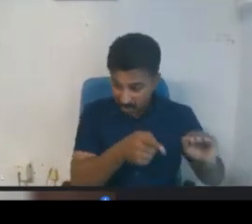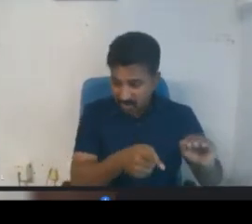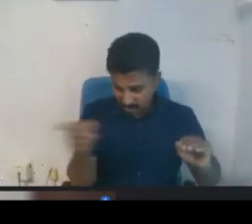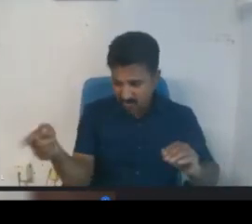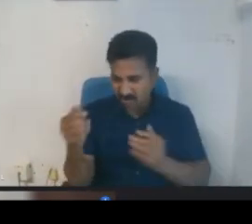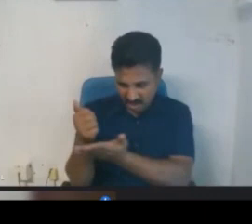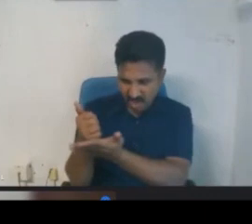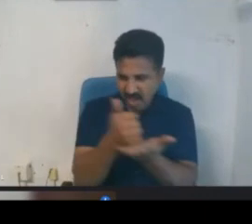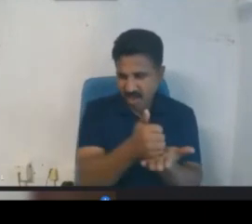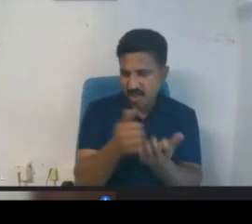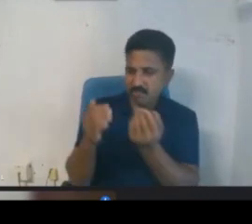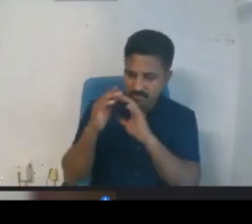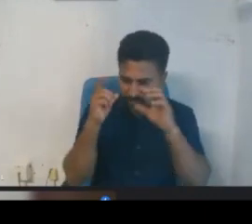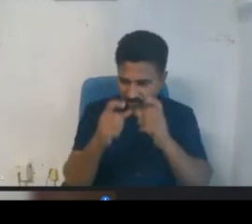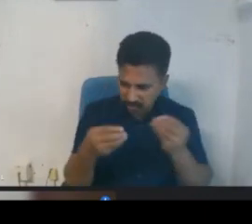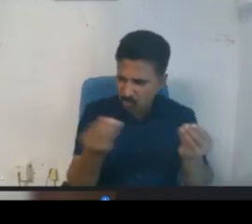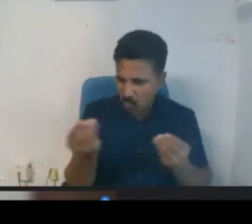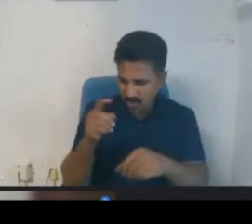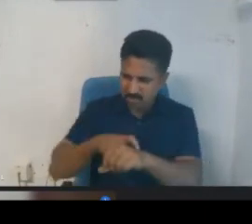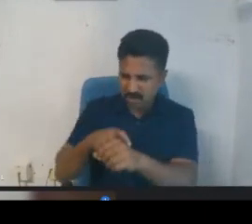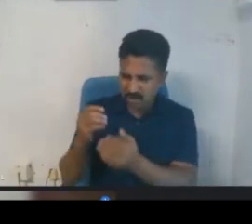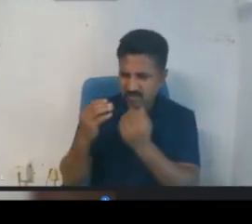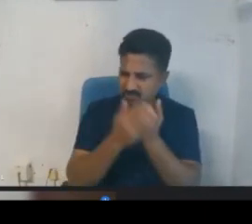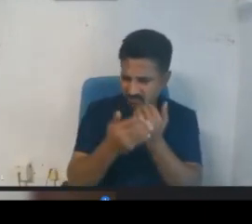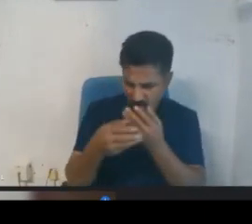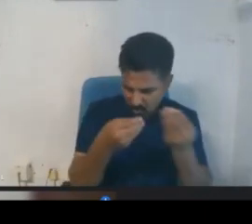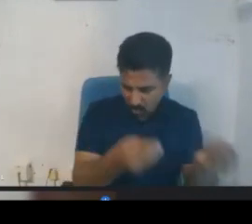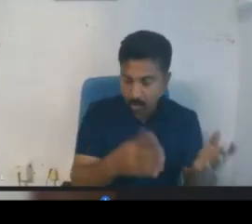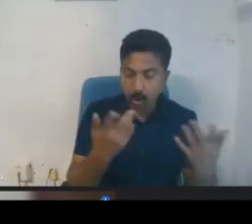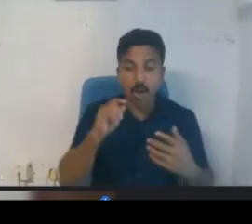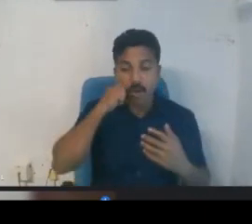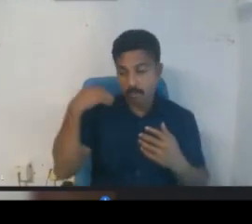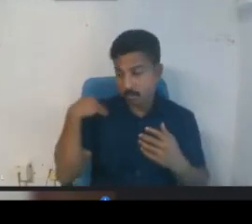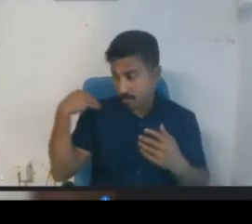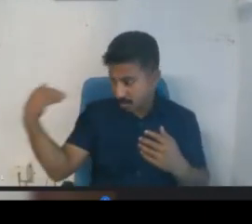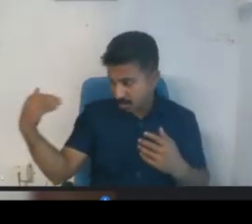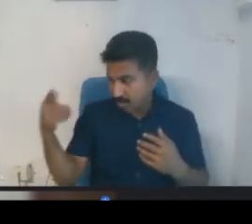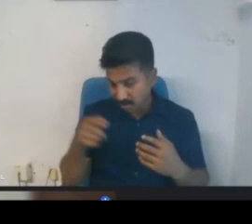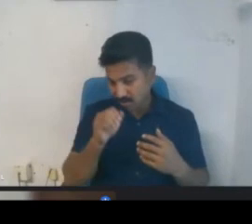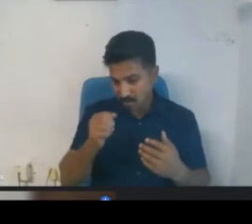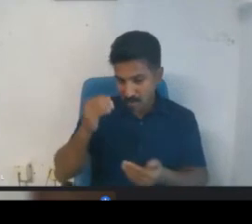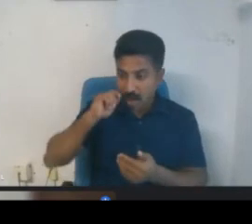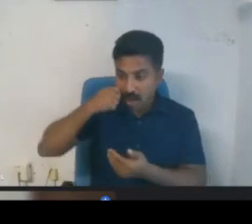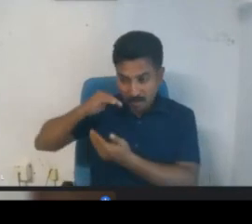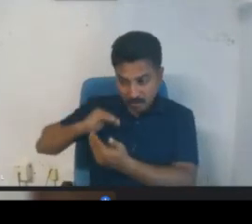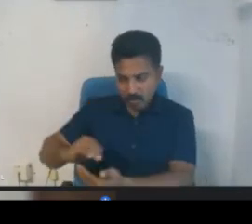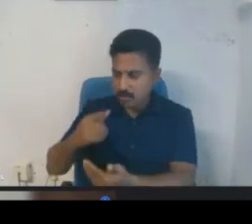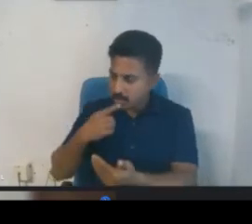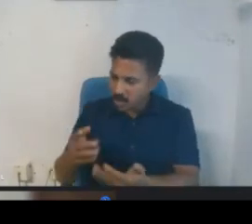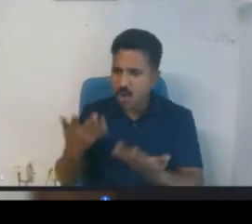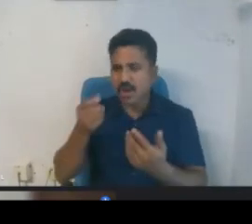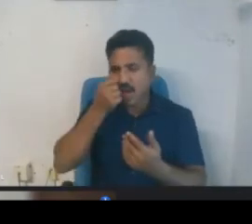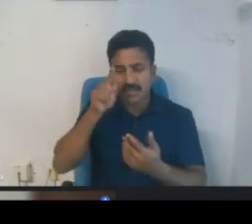കുഞ്ഞിനെയും കൂടെ നോക്കാനായിട്ട് താങ്കൾ കുറച്ച് സമയം കണ്ടെത്തുക, അല്ലെങ്കിൽ മകനോട് പറയാം, മകൻ കുറച്ച് സമയം കണ്ടെത്തുക, വീട്ടിൽ അച്ഛനും അമ്മയും